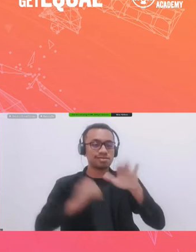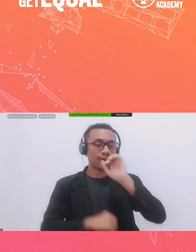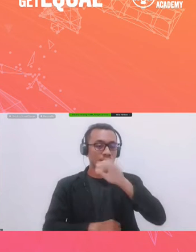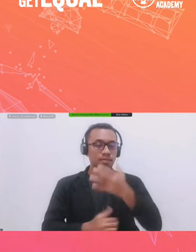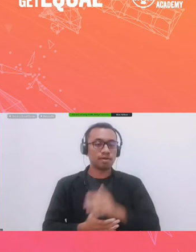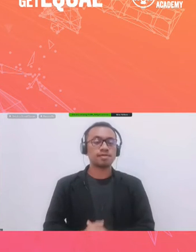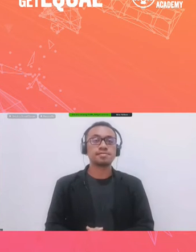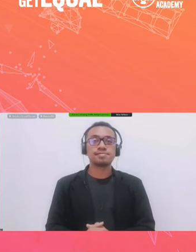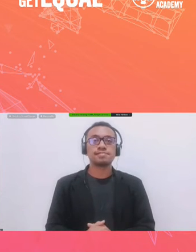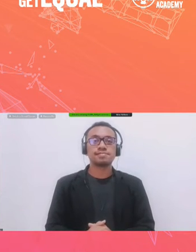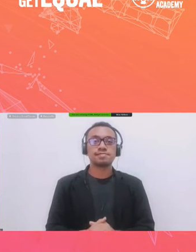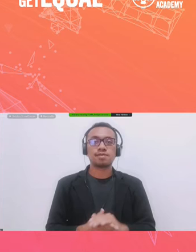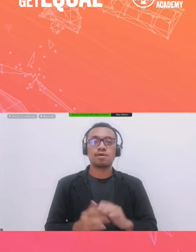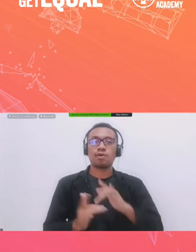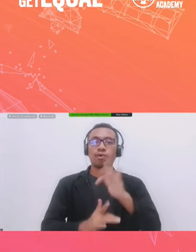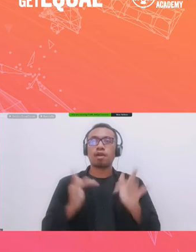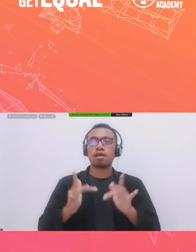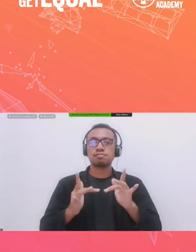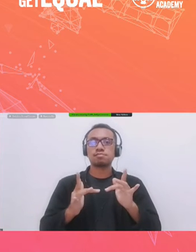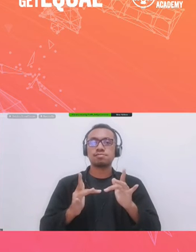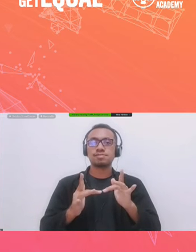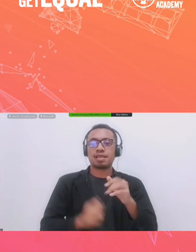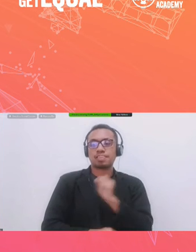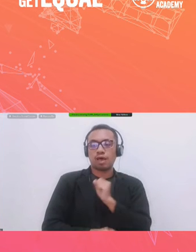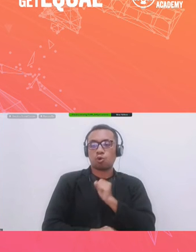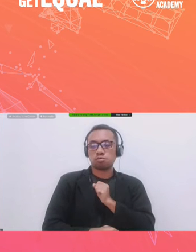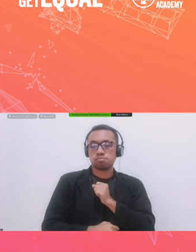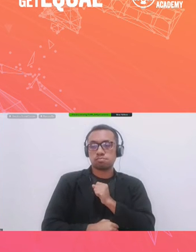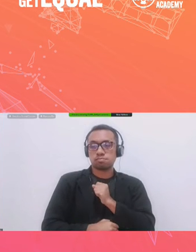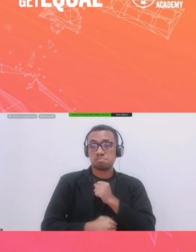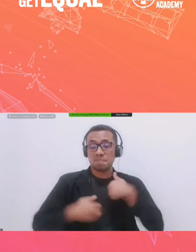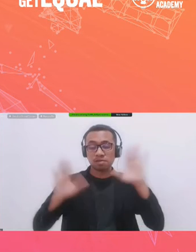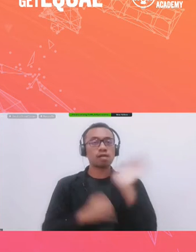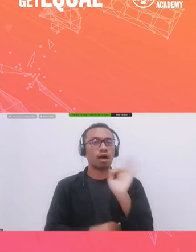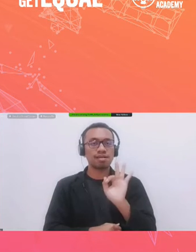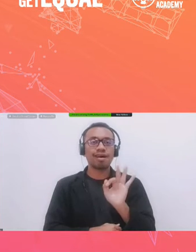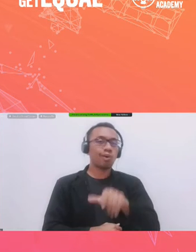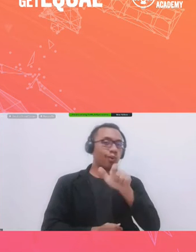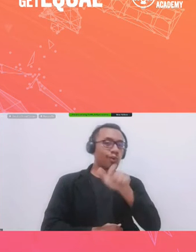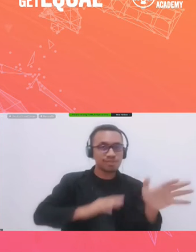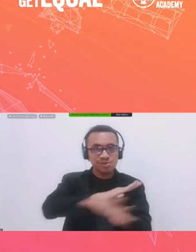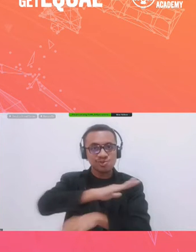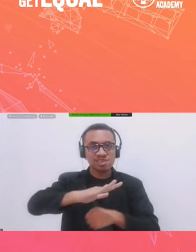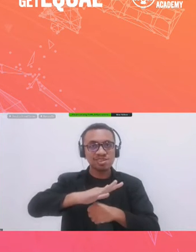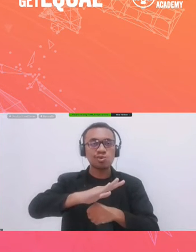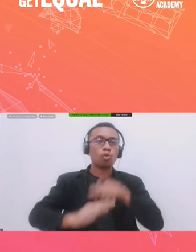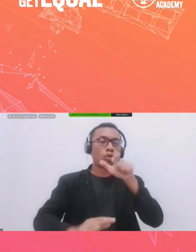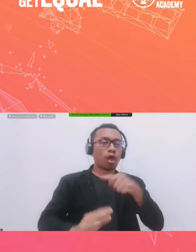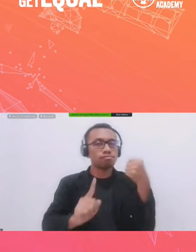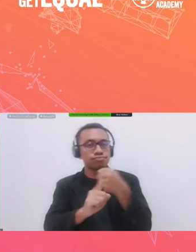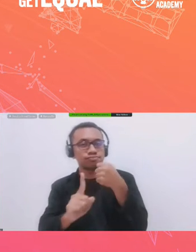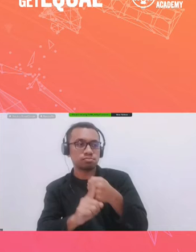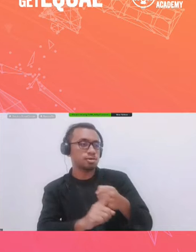dunia online bebas dari ketakutan, dan kecuali para pencuri dan penyerangnya ini ditindak